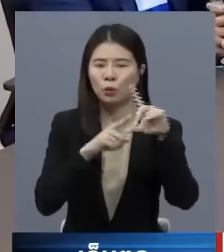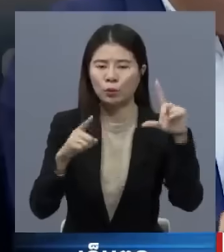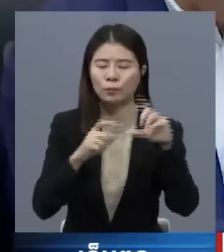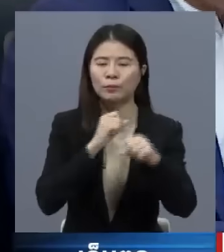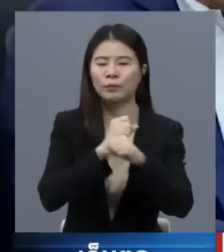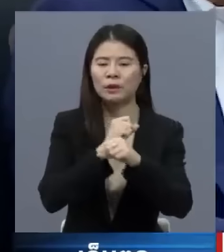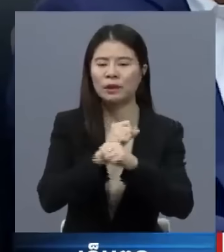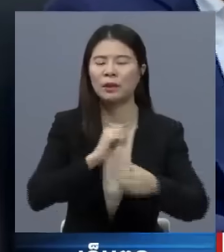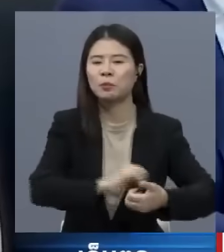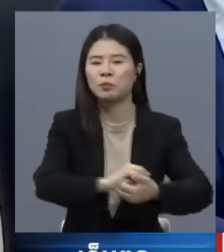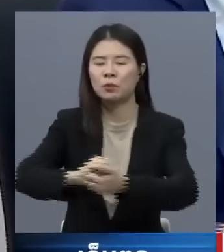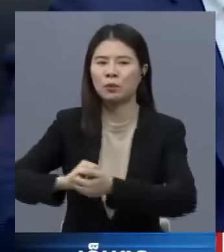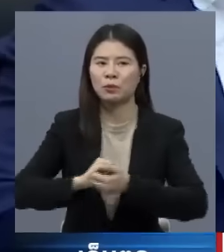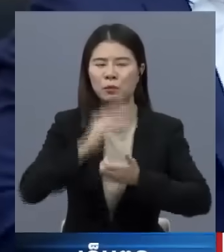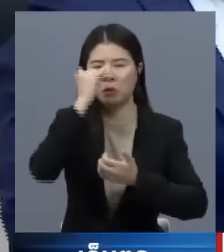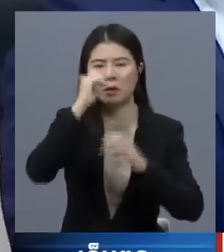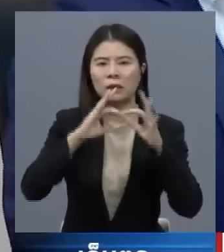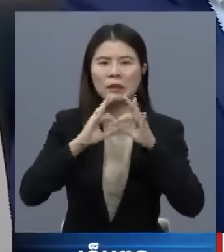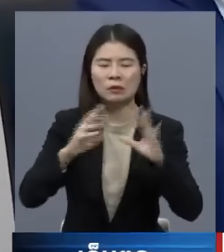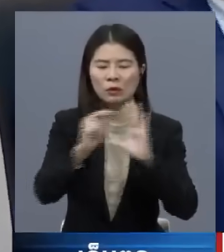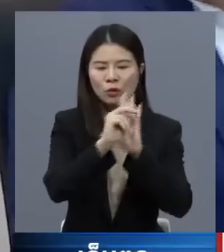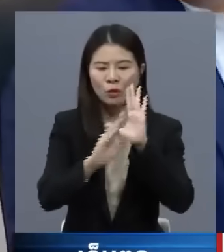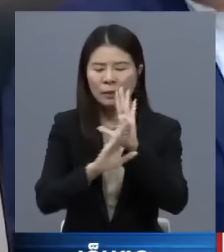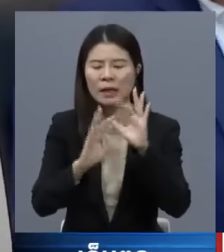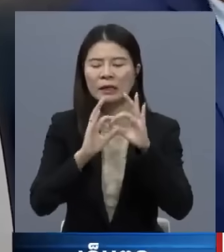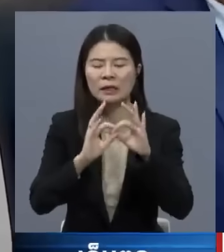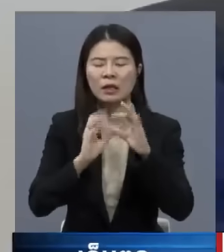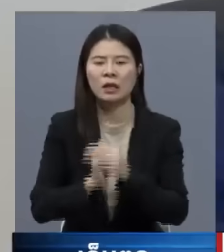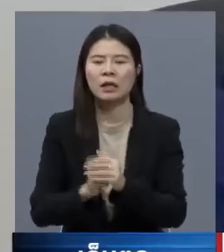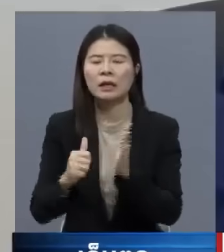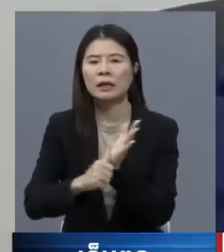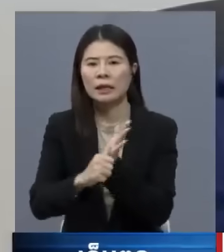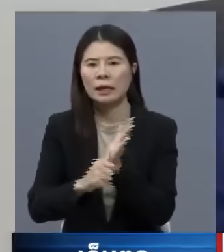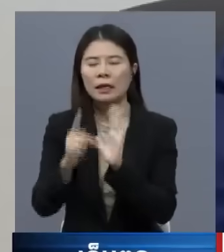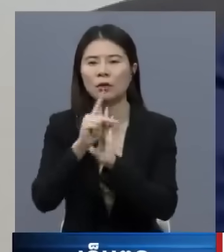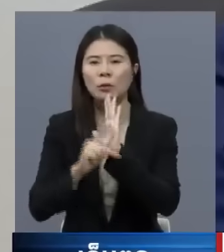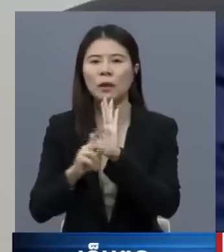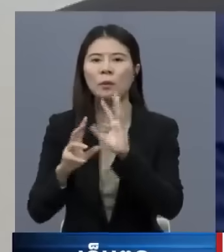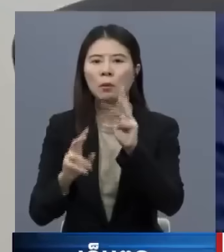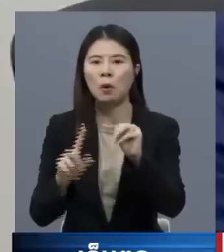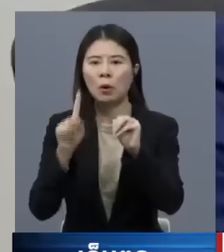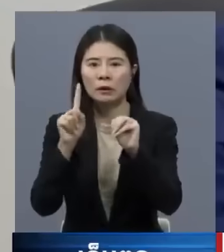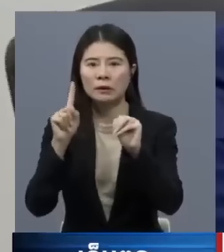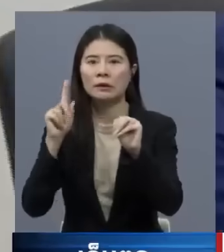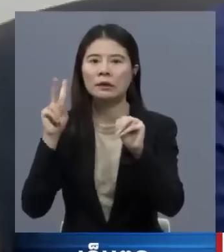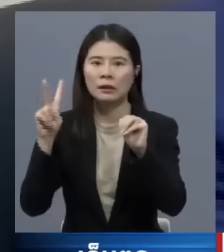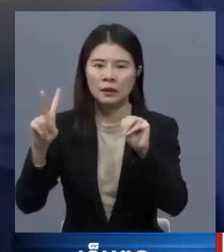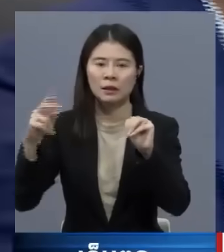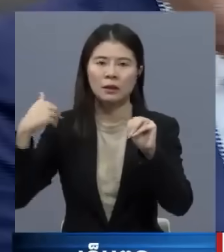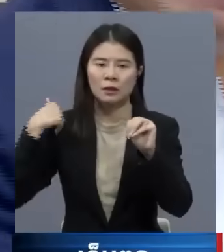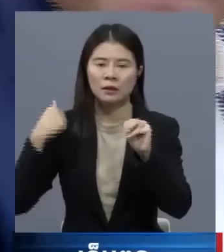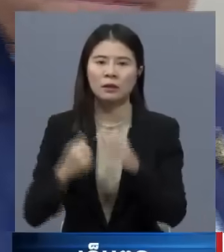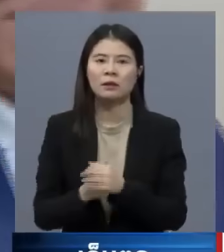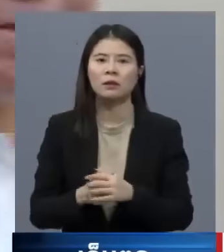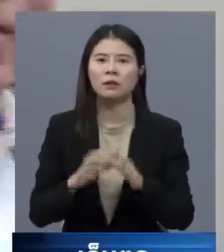มการเพราะว่าเรื่องของนโยบายแก้ไขมาตรา112ทำให้สูตรการเมืองที่ไม่มีพรรคสองลุงและไม่มีก้าวไกลก็เล